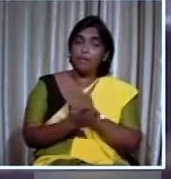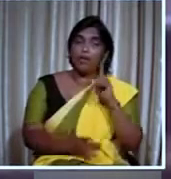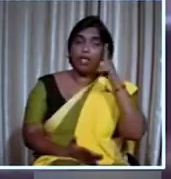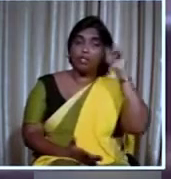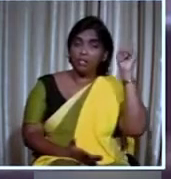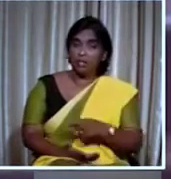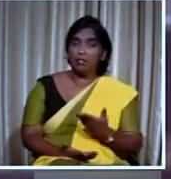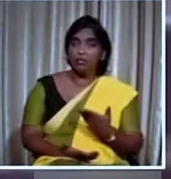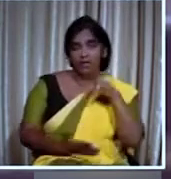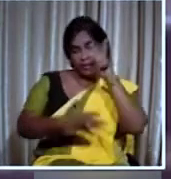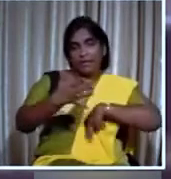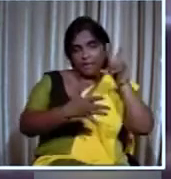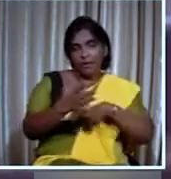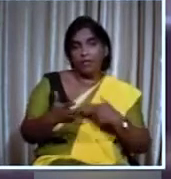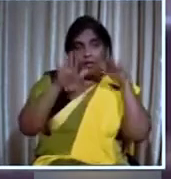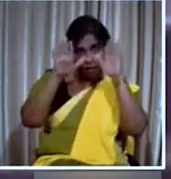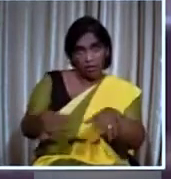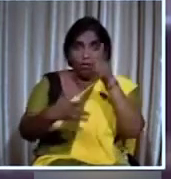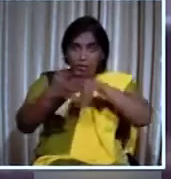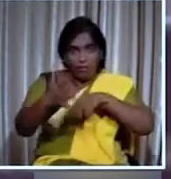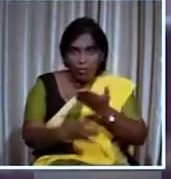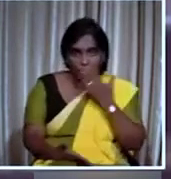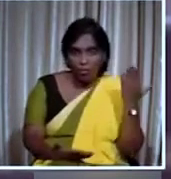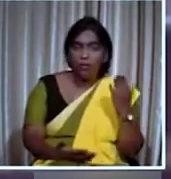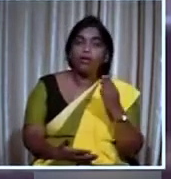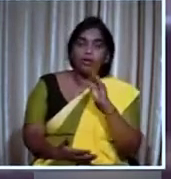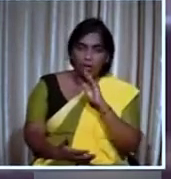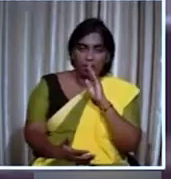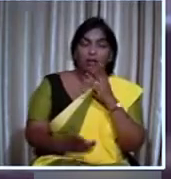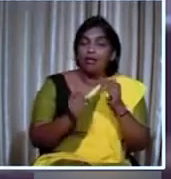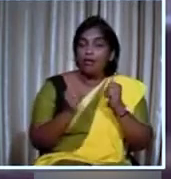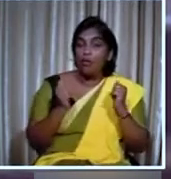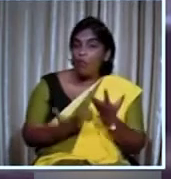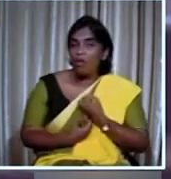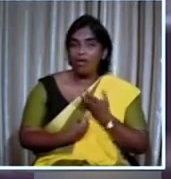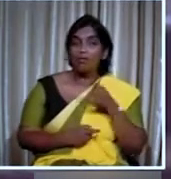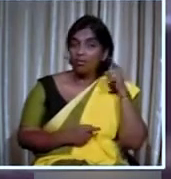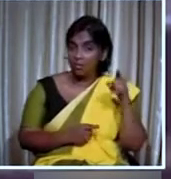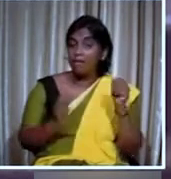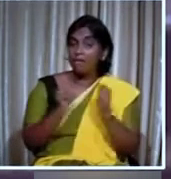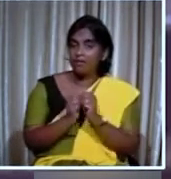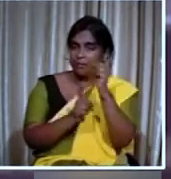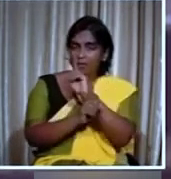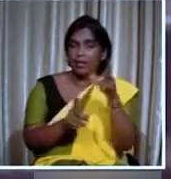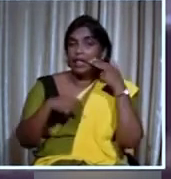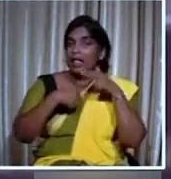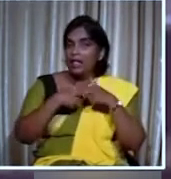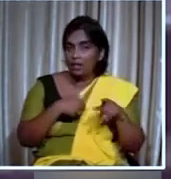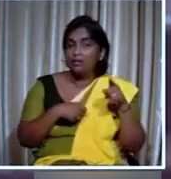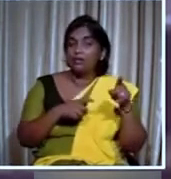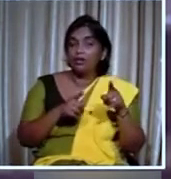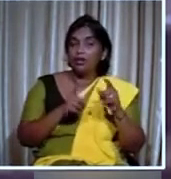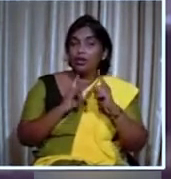70,000. කොහොමද කියවන්නේ ඒක තින්දන් කියවන්න පුළුවන්ද? ඒක අඩුම ගානේ කරන්නේ නැති වුණාත් තිබෙ නැහැ. හැබැයි ඒක කරේ එකම එක හේතුවටයි.